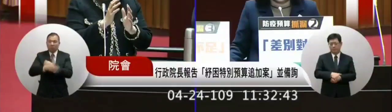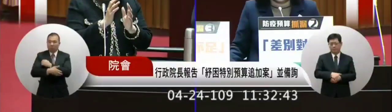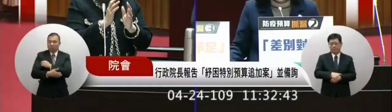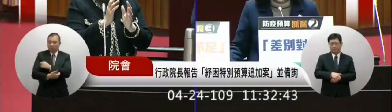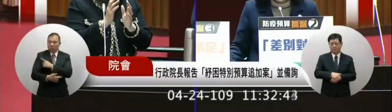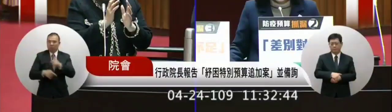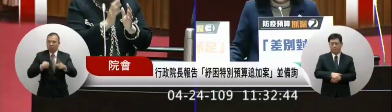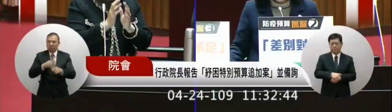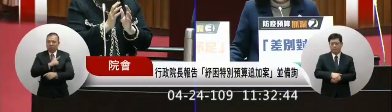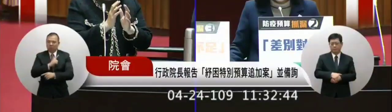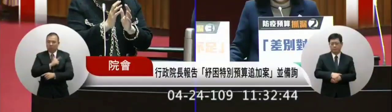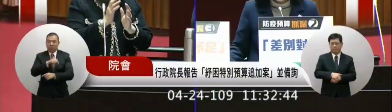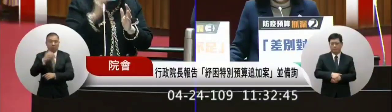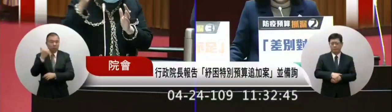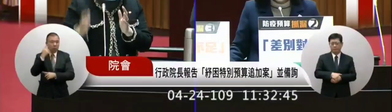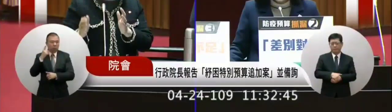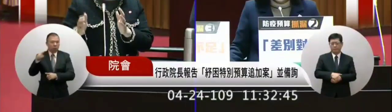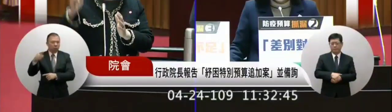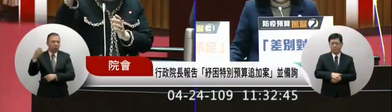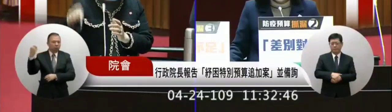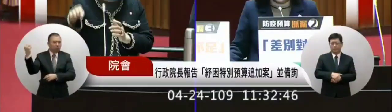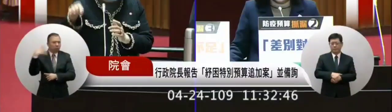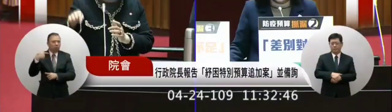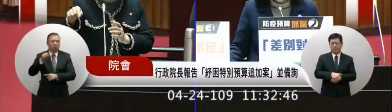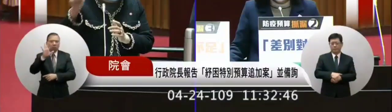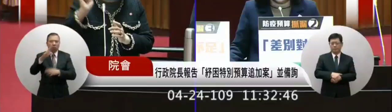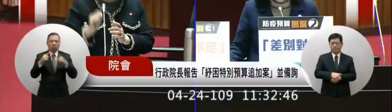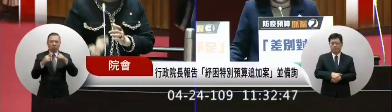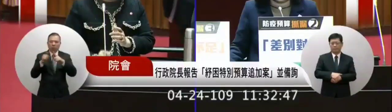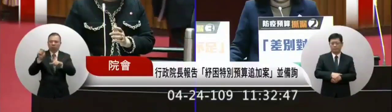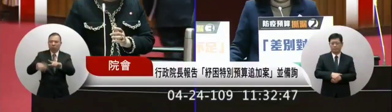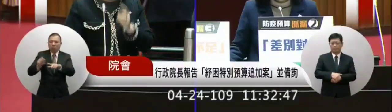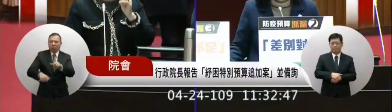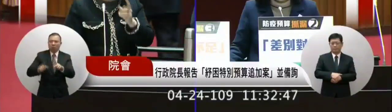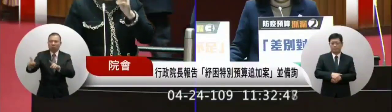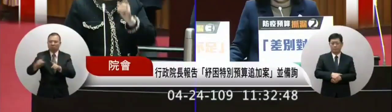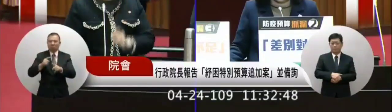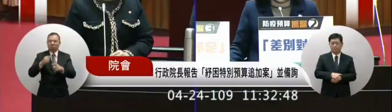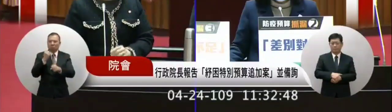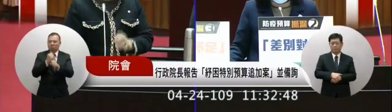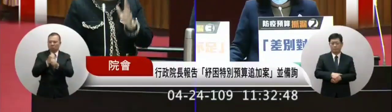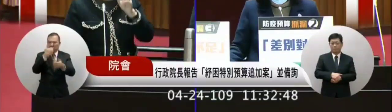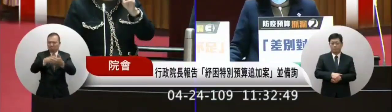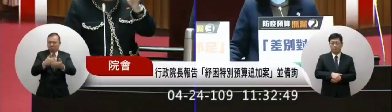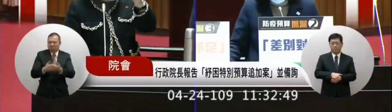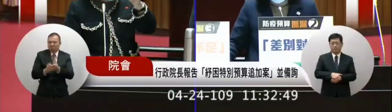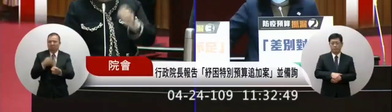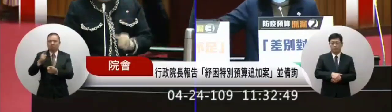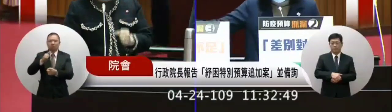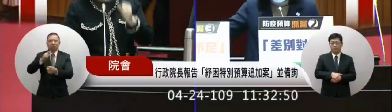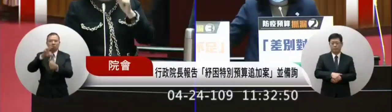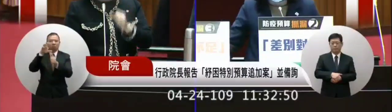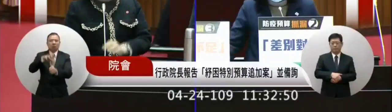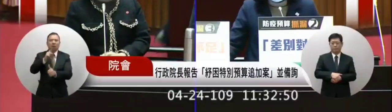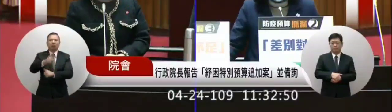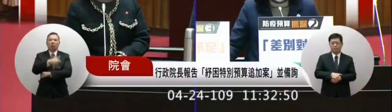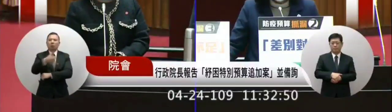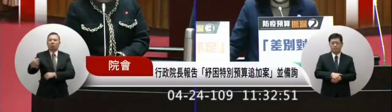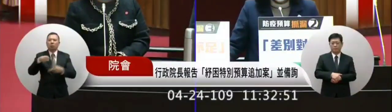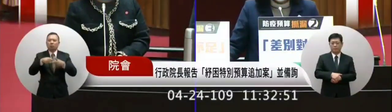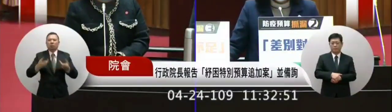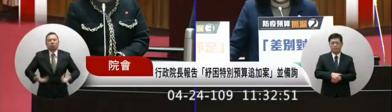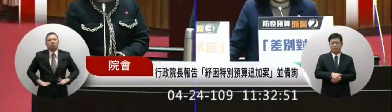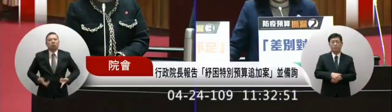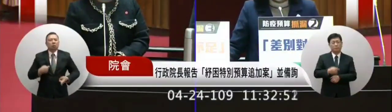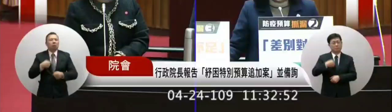班休息的这个通知，我就请同仁主动到企业去关怀、辅导。 好， 对，所以我相信后面的绩效会再拉起